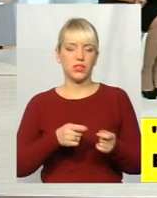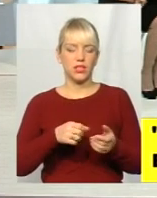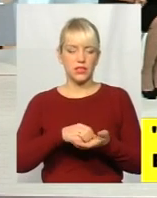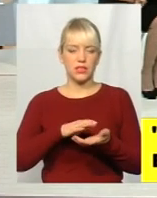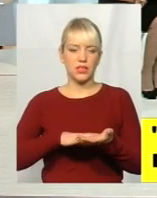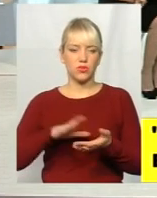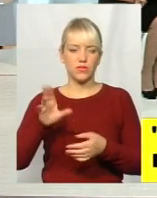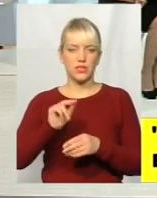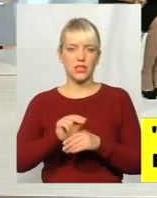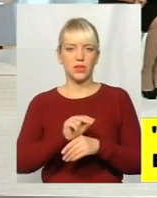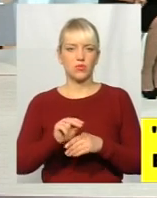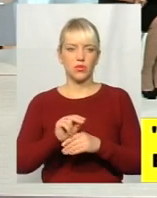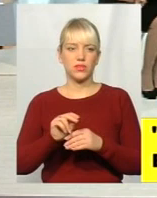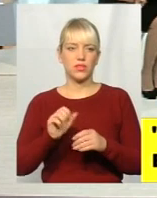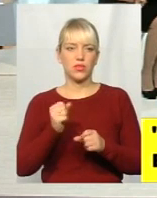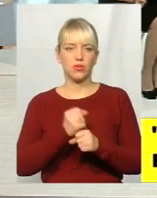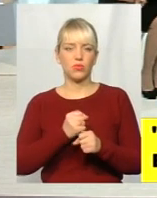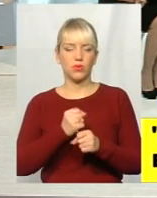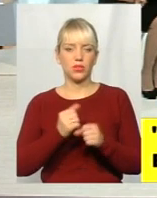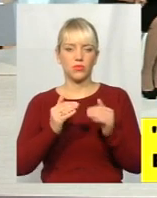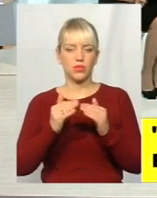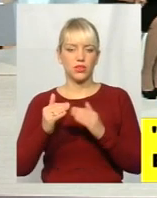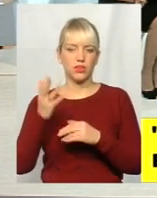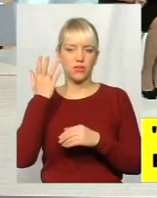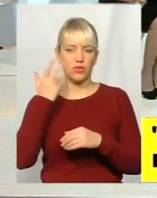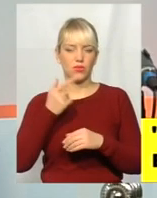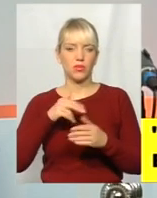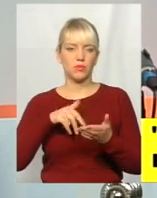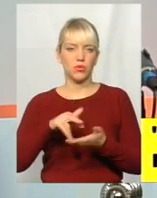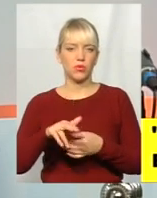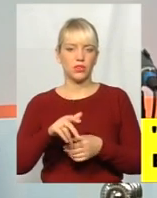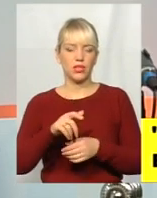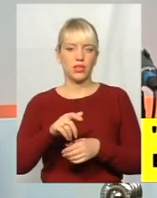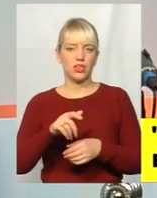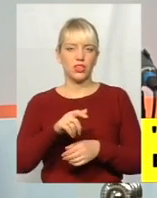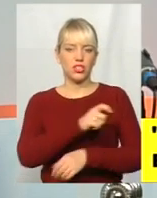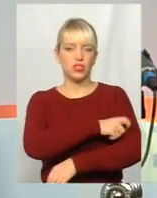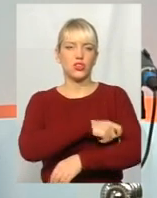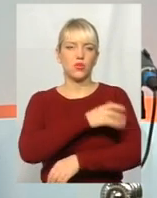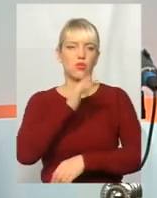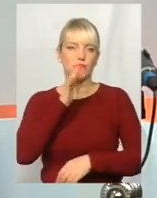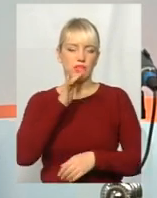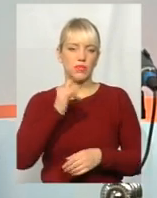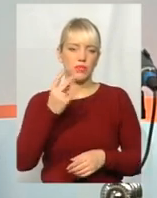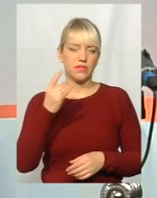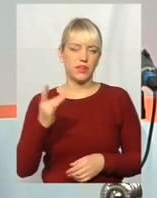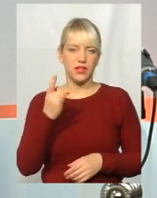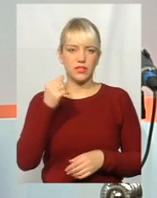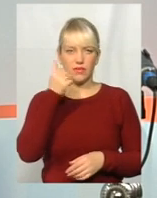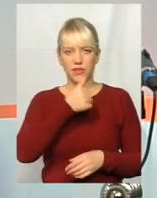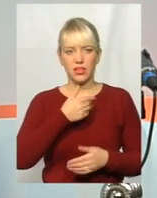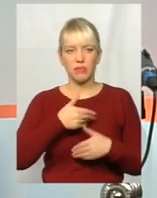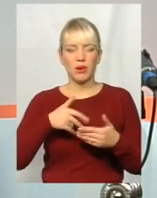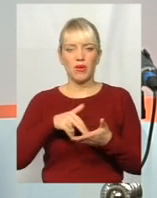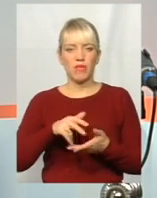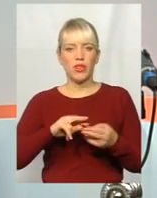роботи в паспорти будинків і відслідковують, коли підходять чергові терміни. 2 рази на рік ми проводимо